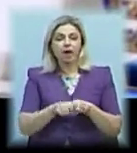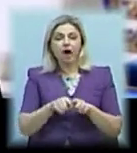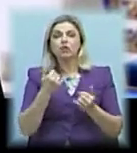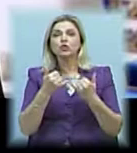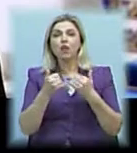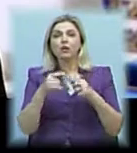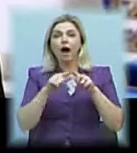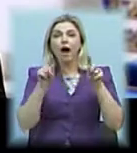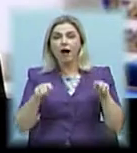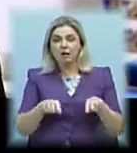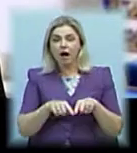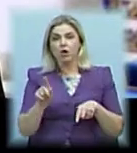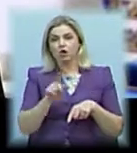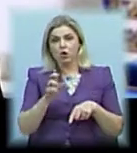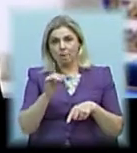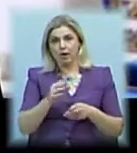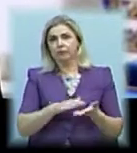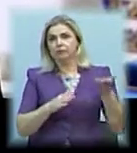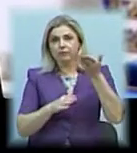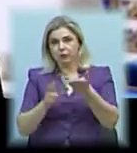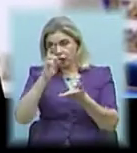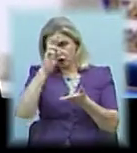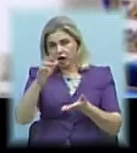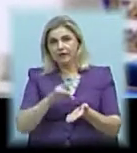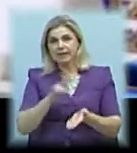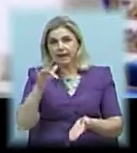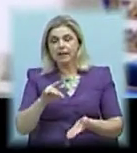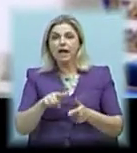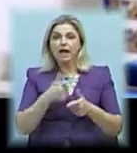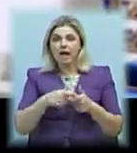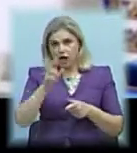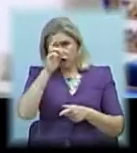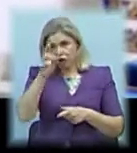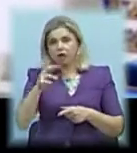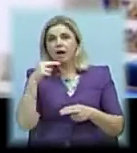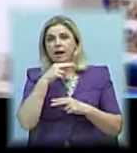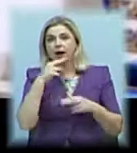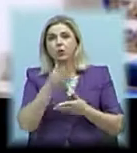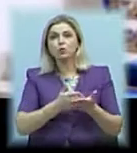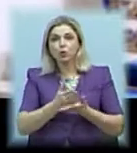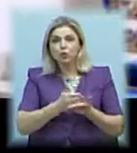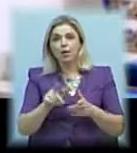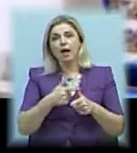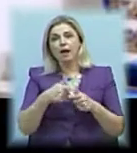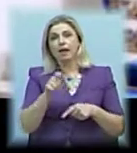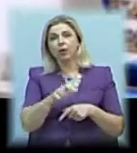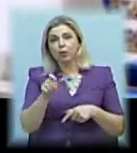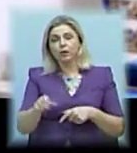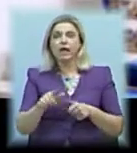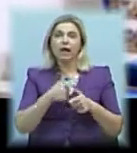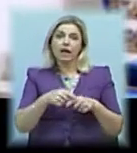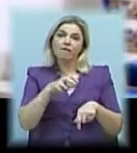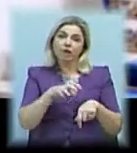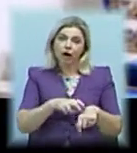щоб подаватися в Державний експертний центр, або в Держлікслужби, або пацієнтами, або